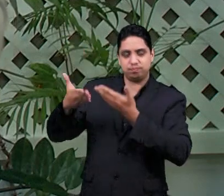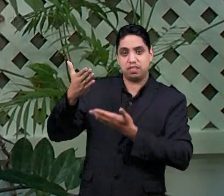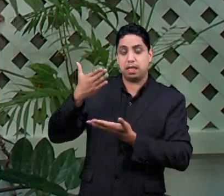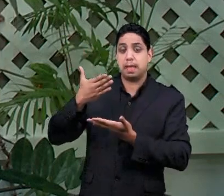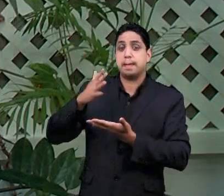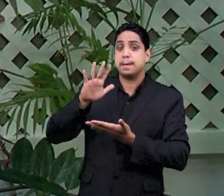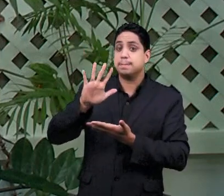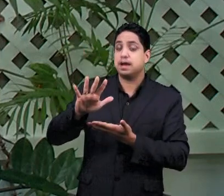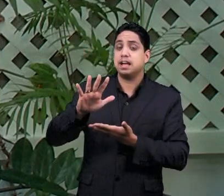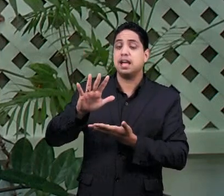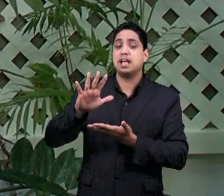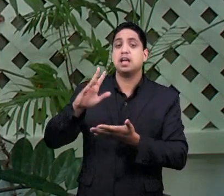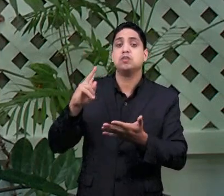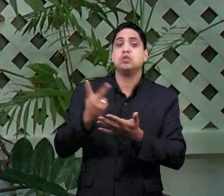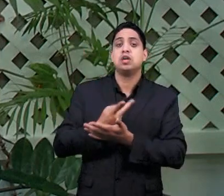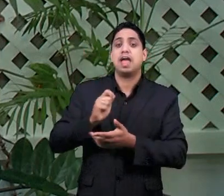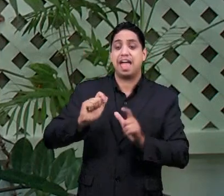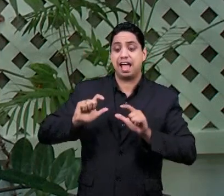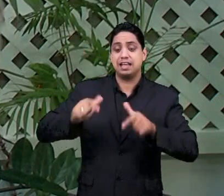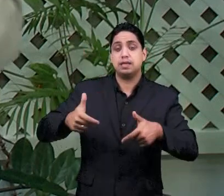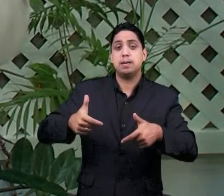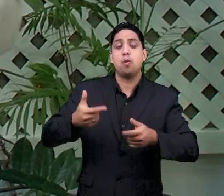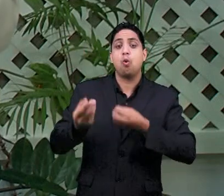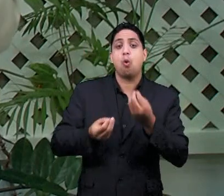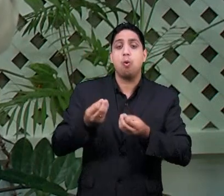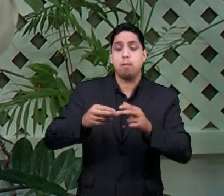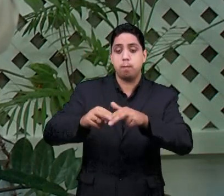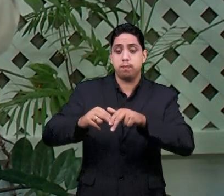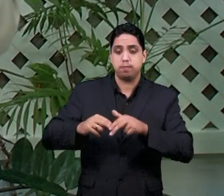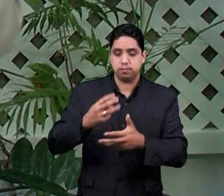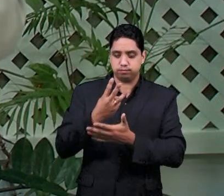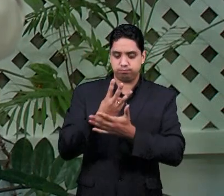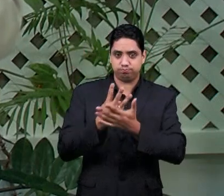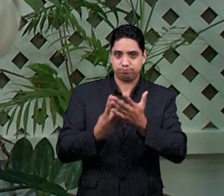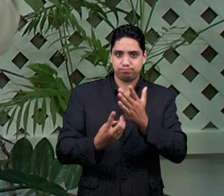la Trinité. Donc, nous voyons l'action de la Trinité.